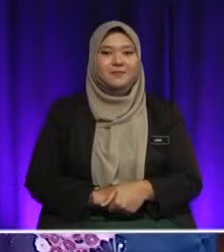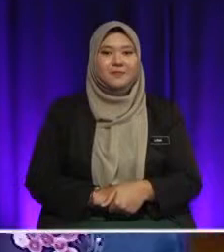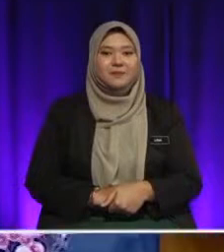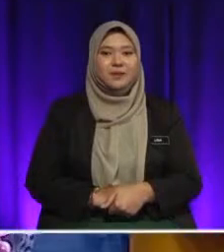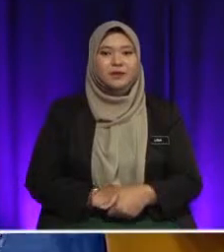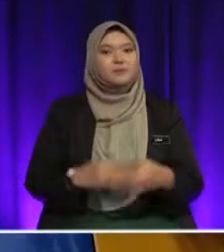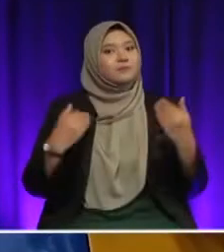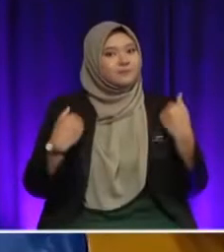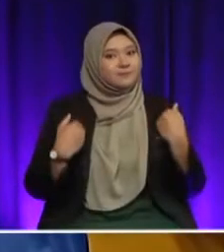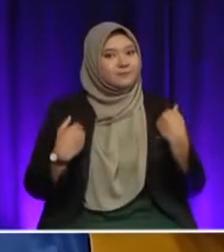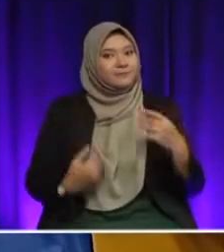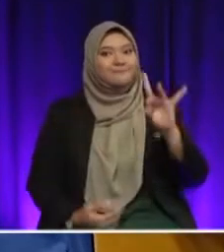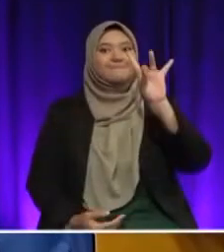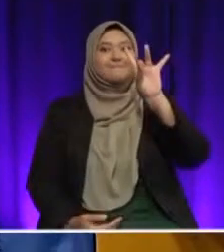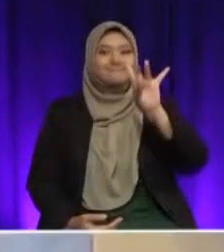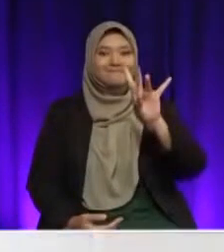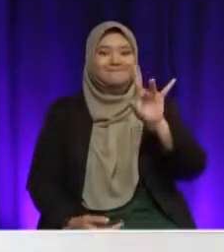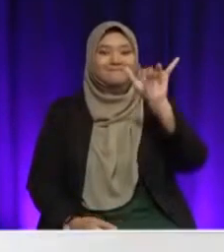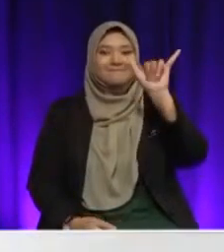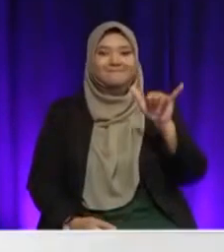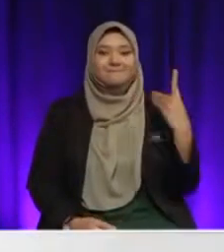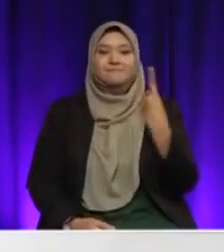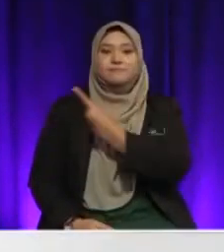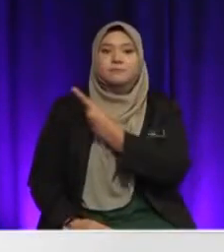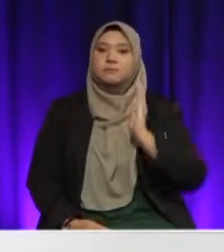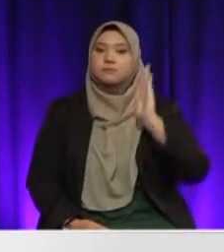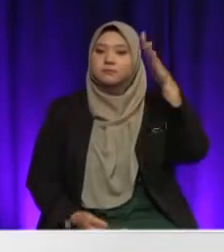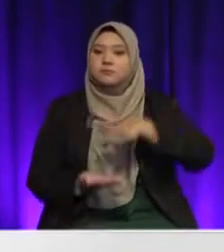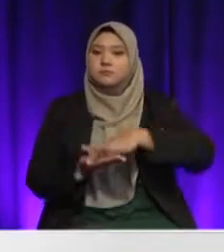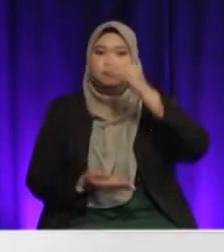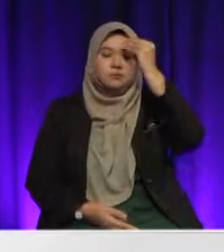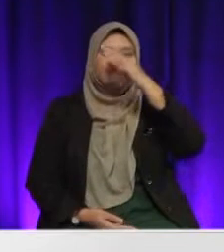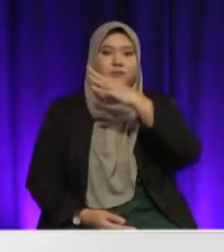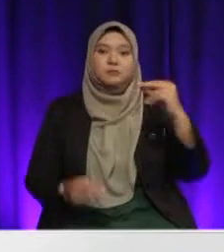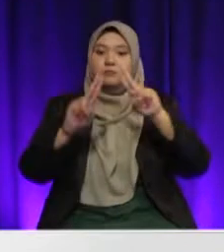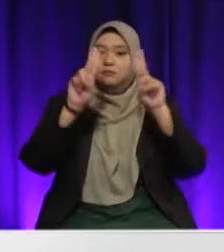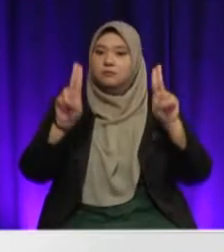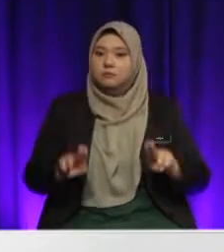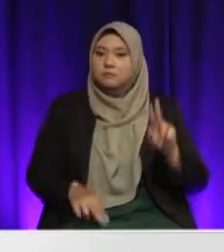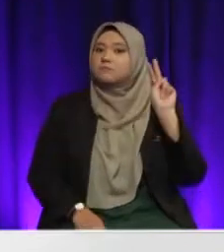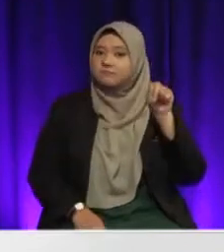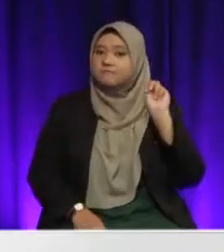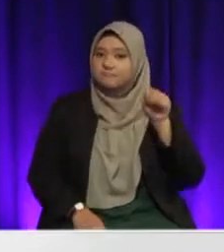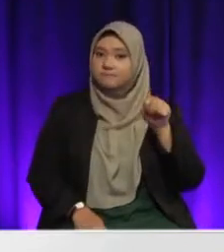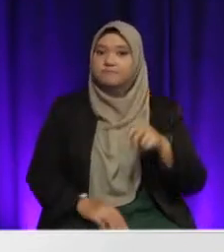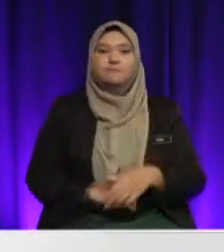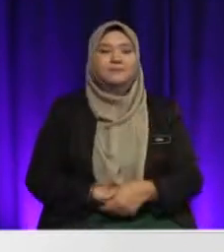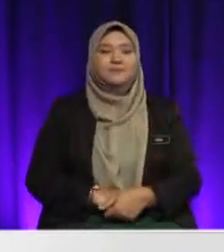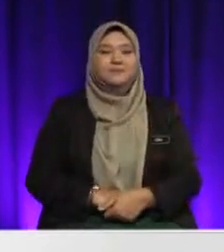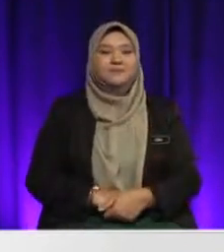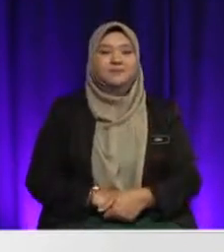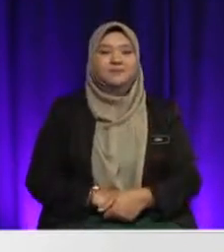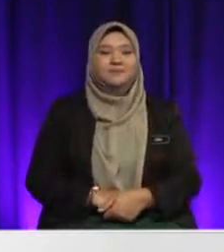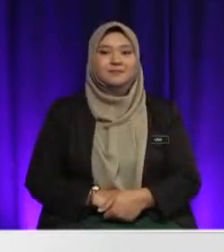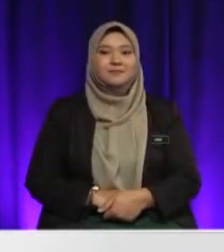pembelajaran yaitu benda ini yang akan dinilai semasa mereka menjalankan Amali dan juga mereka menjawab ke